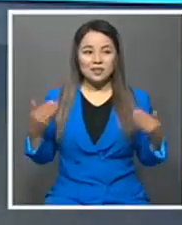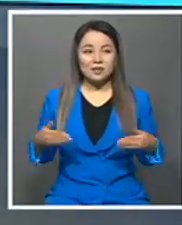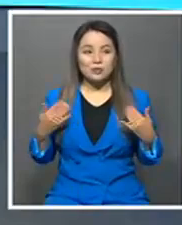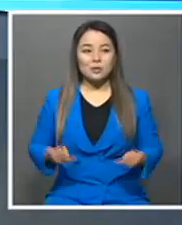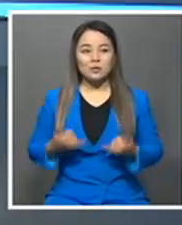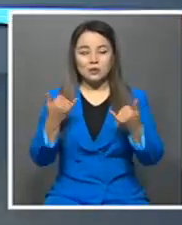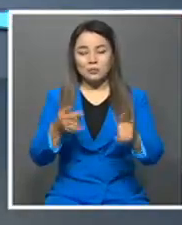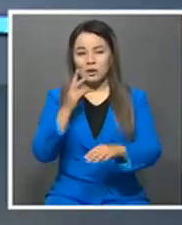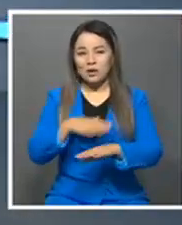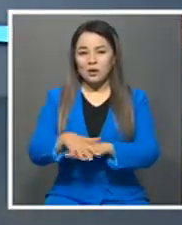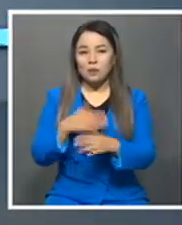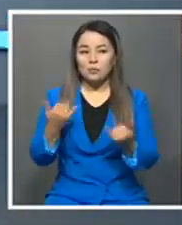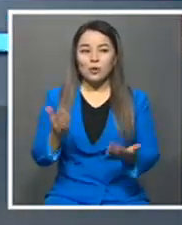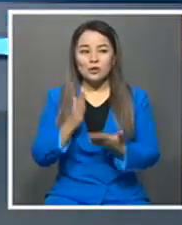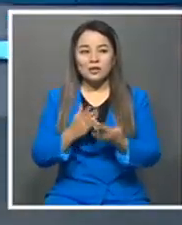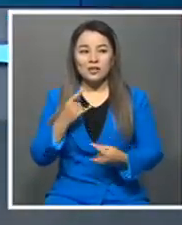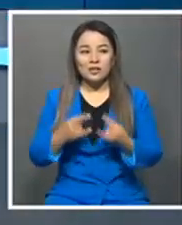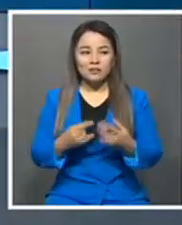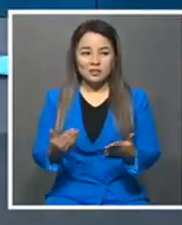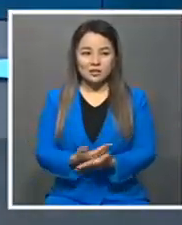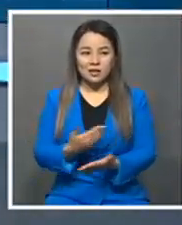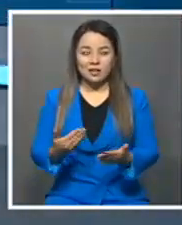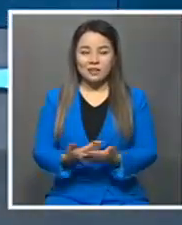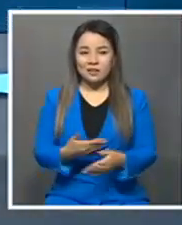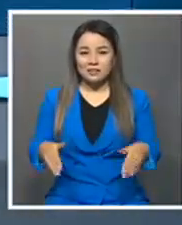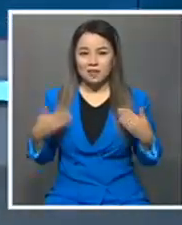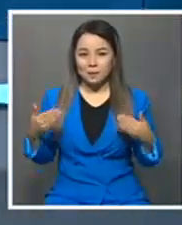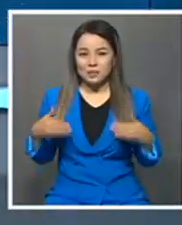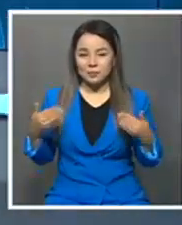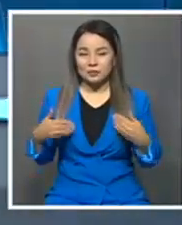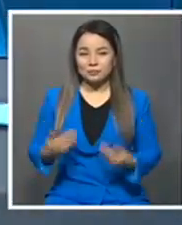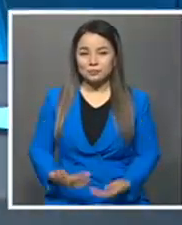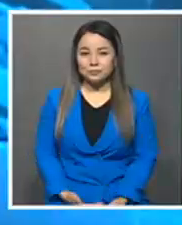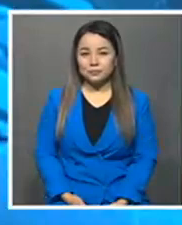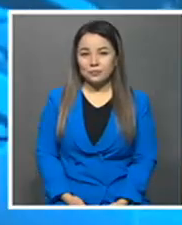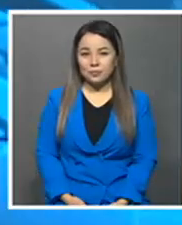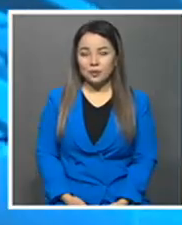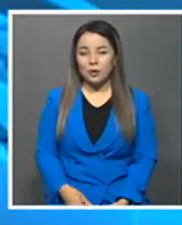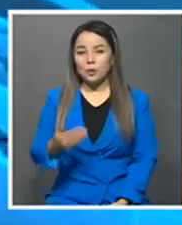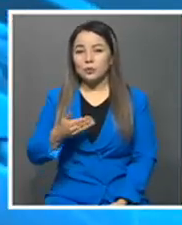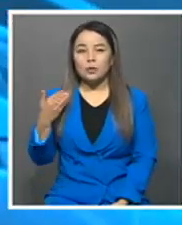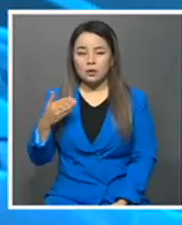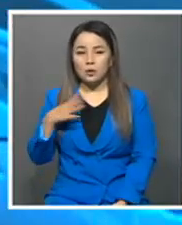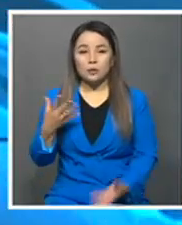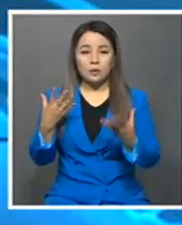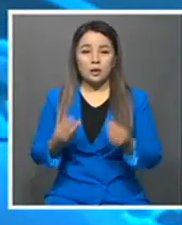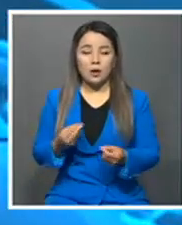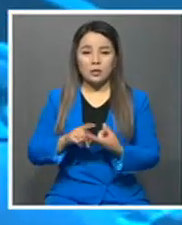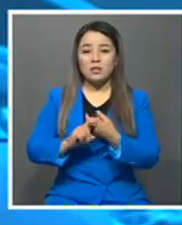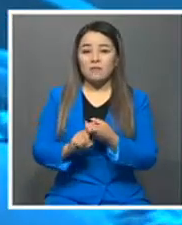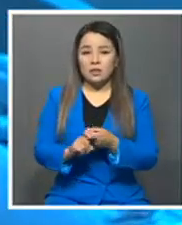Армағайын ұлттық арнада ақпарат, студияда Армангүл Тоқтамұрат, Суырда аударма Шырын Жаңғабыл. Өткен тәулікте елімізде